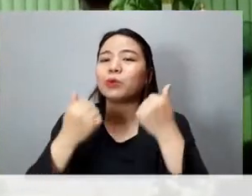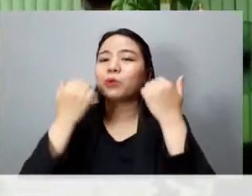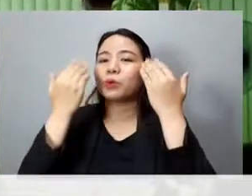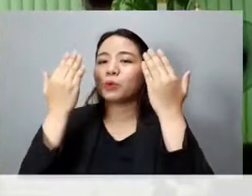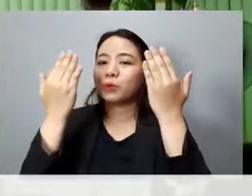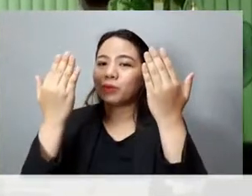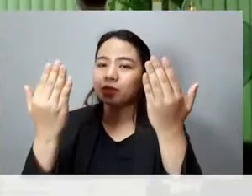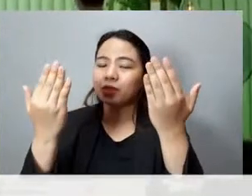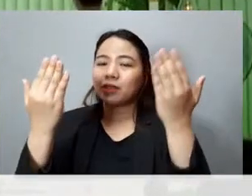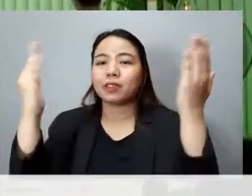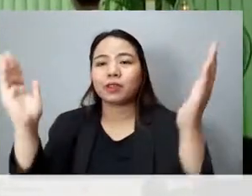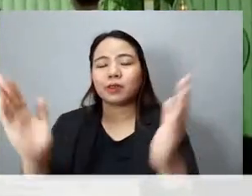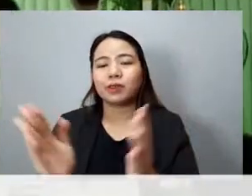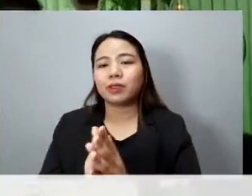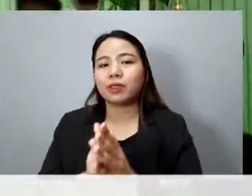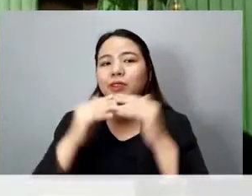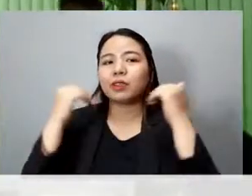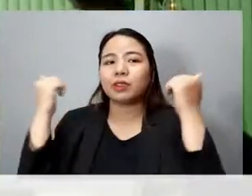alleluia,